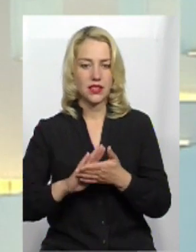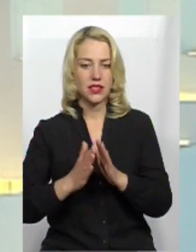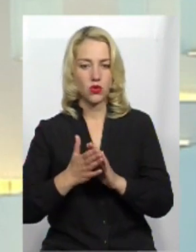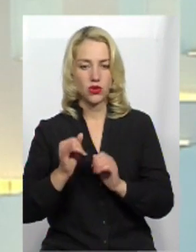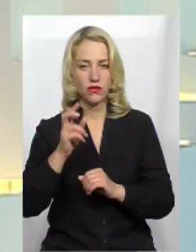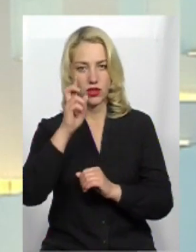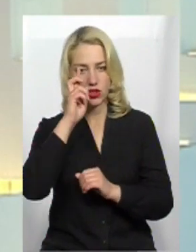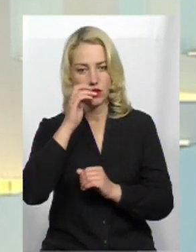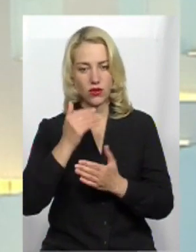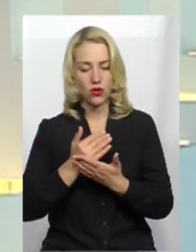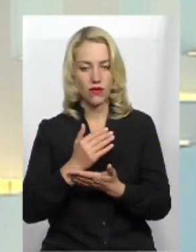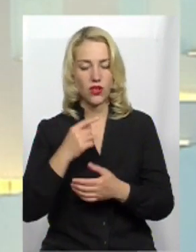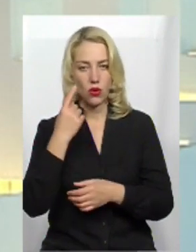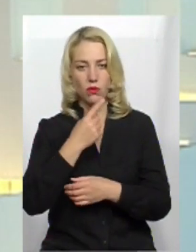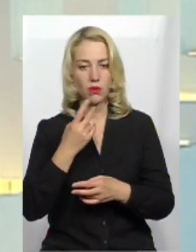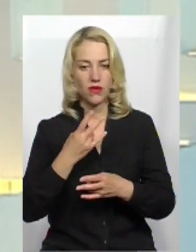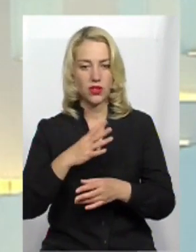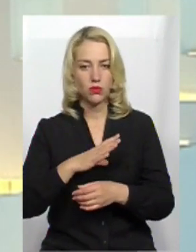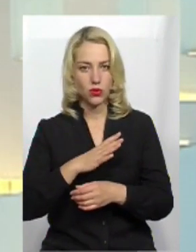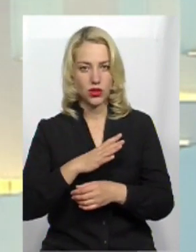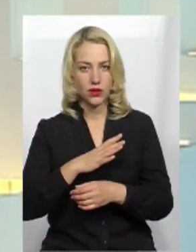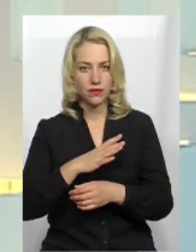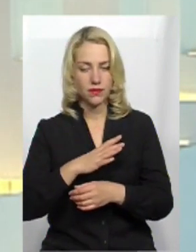ситуацію в державі. Нові обличчя повинні бути